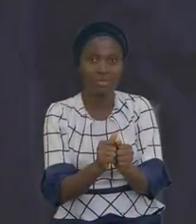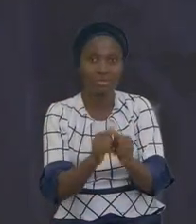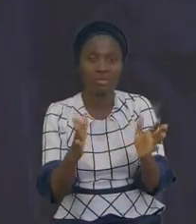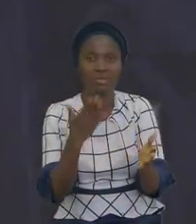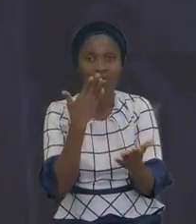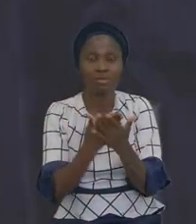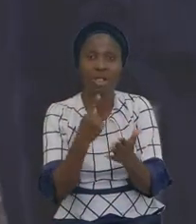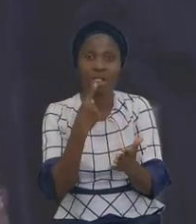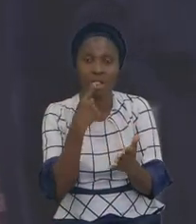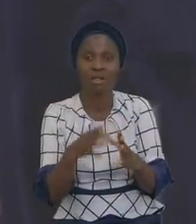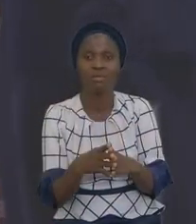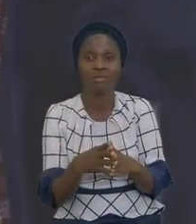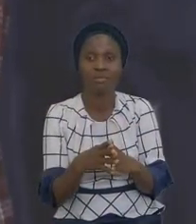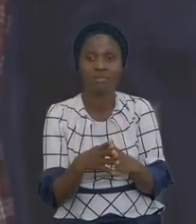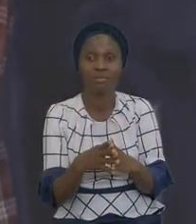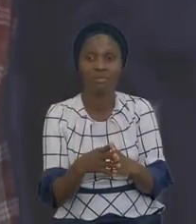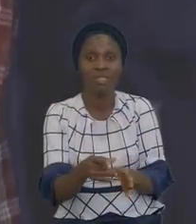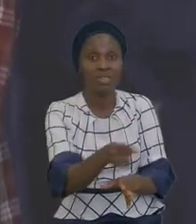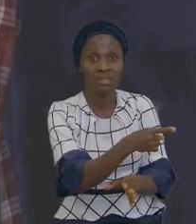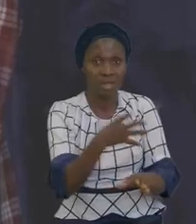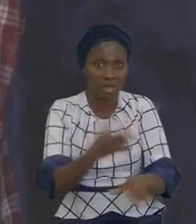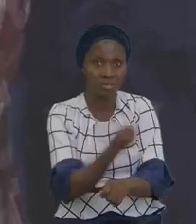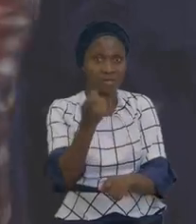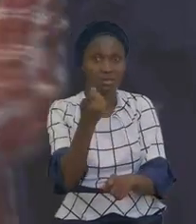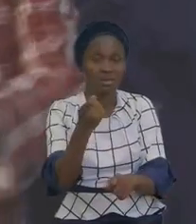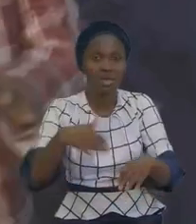Ils ont triomphé sur les ennemis dans le désert.